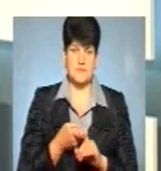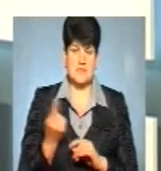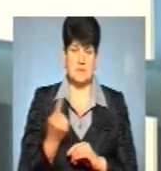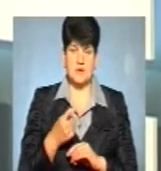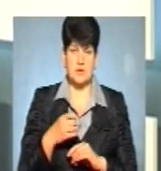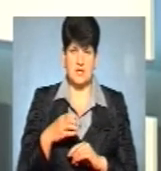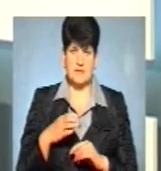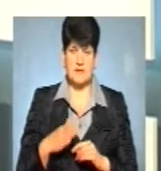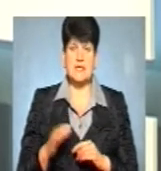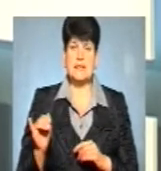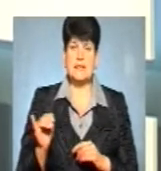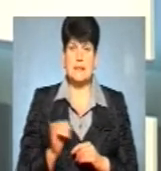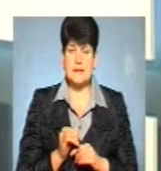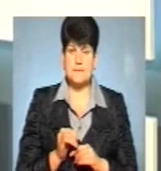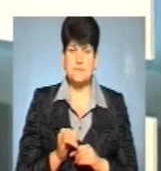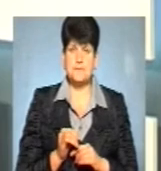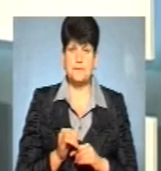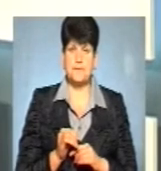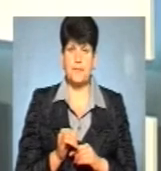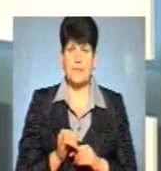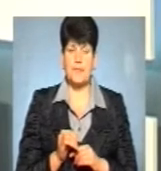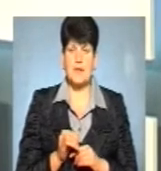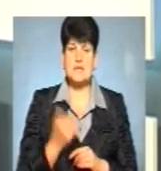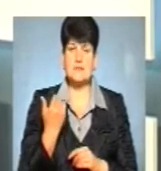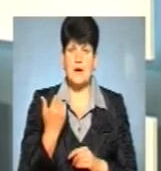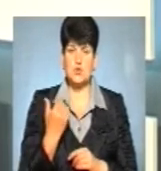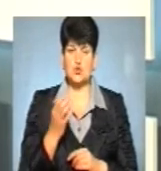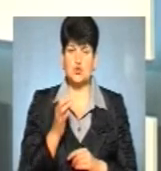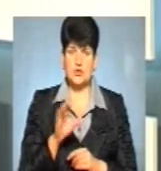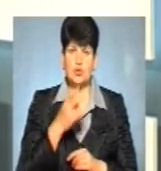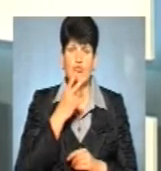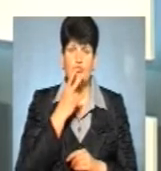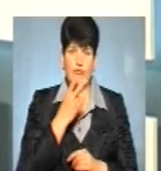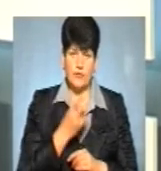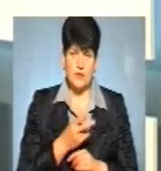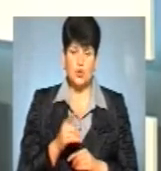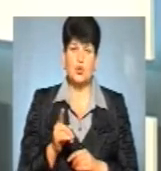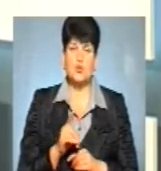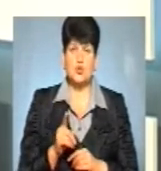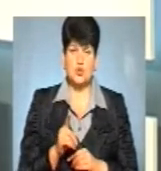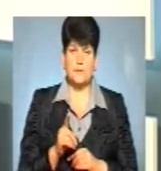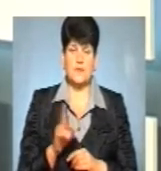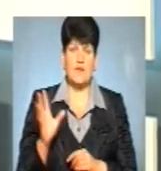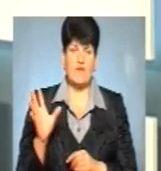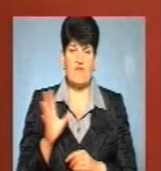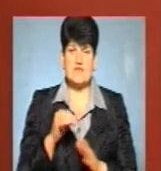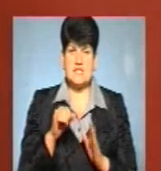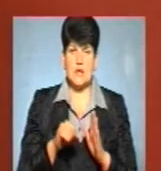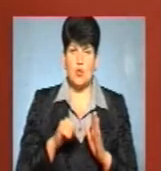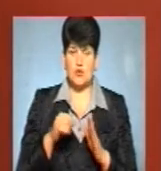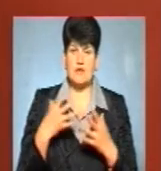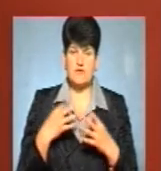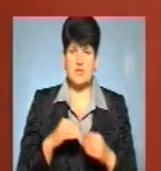хвилин. І, скажімо так, навіть з вашого сюжету видно, що всі колодязі вже